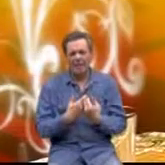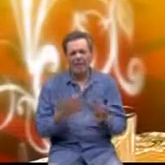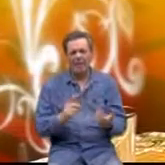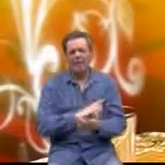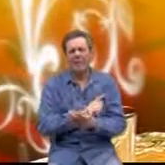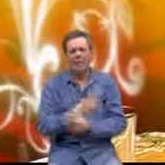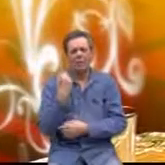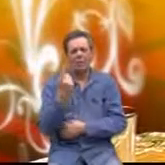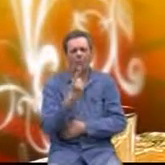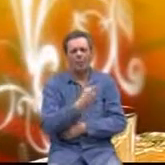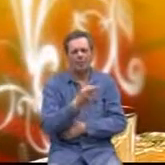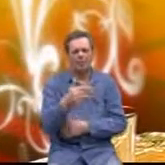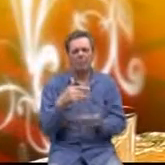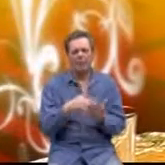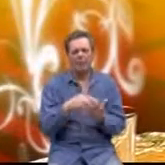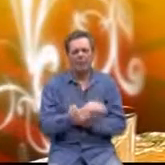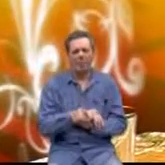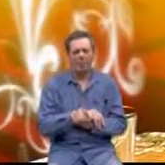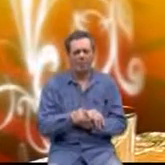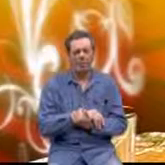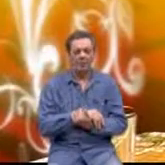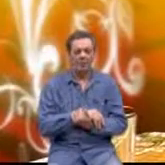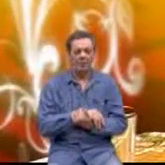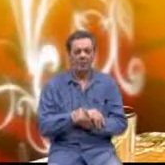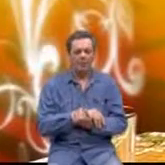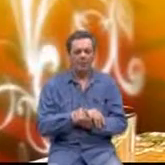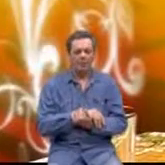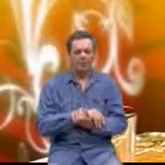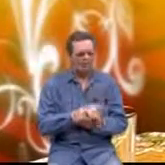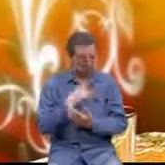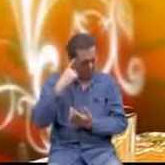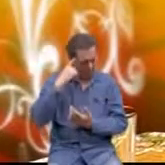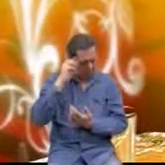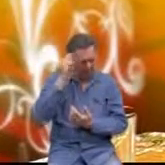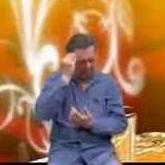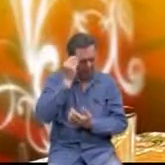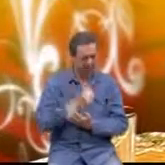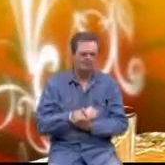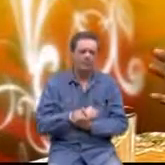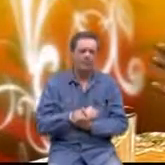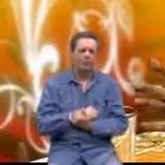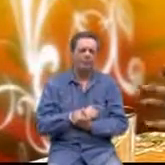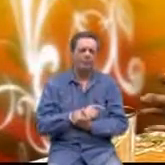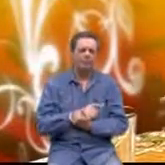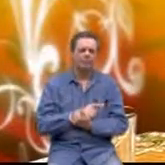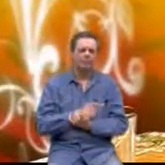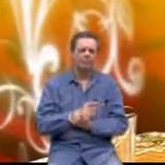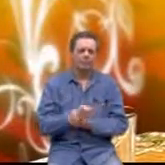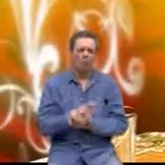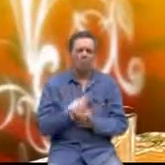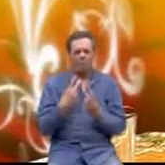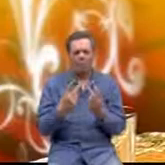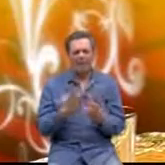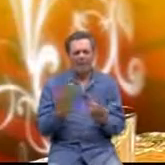snažan pojedinac. To bi trebalo možda negdje dobro sebi uslikati u svoju mentalnu mapu. I to smo, onda smo vrijedni. Kad